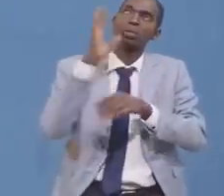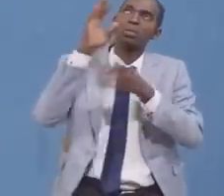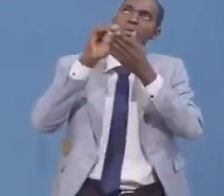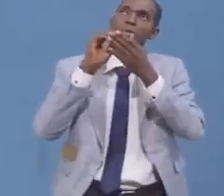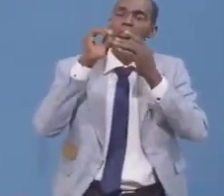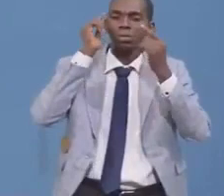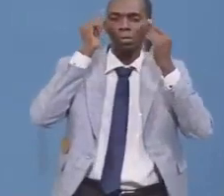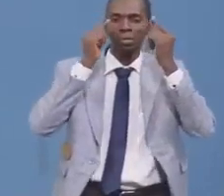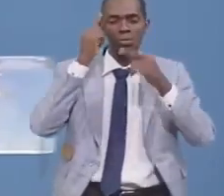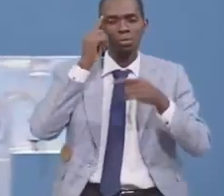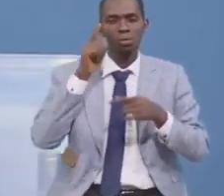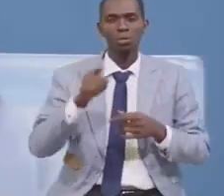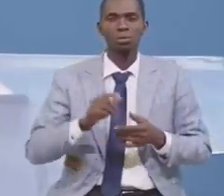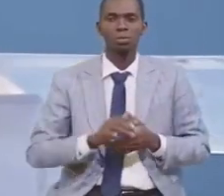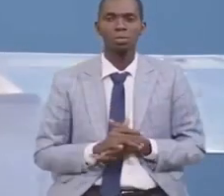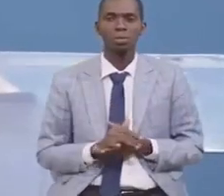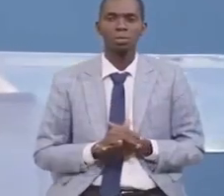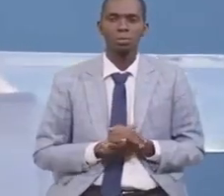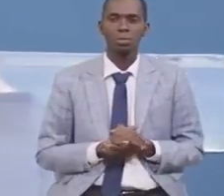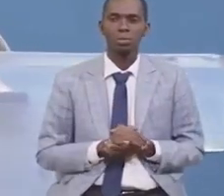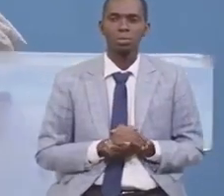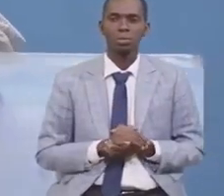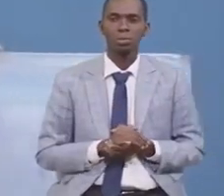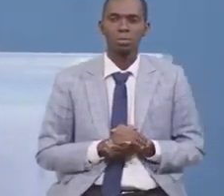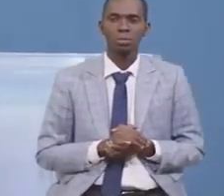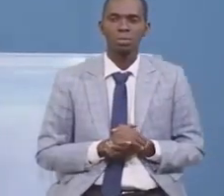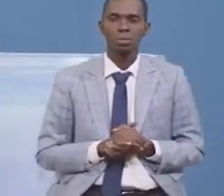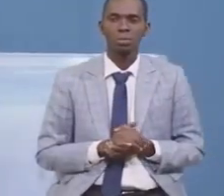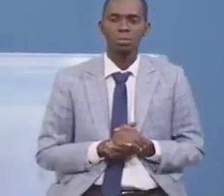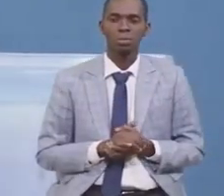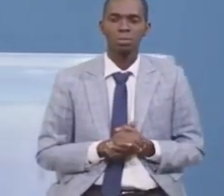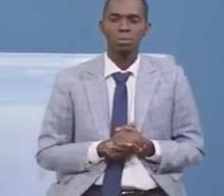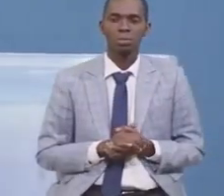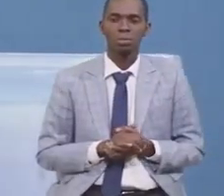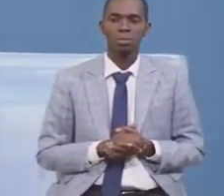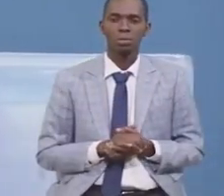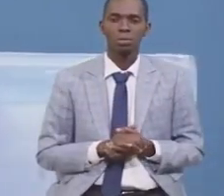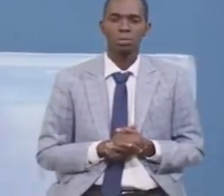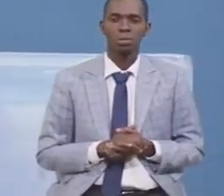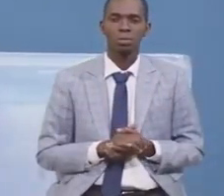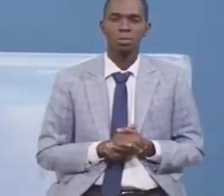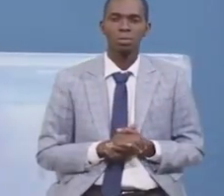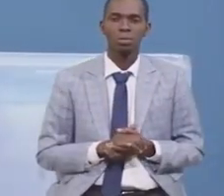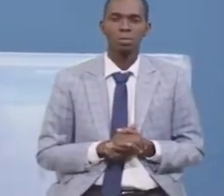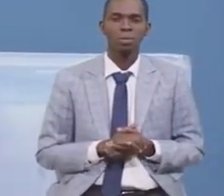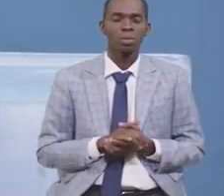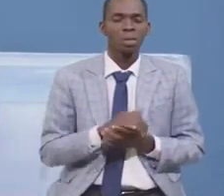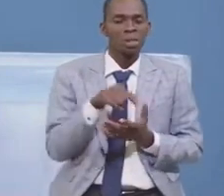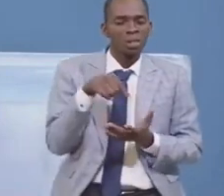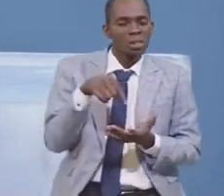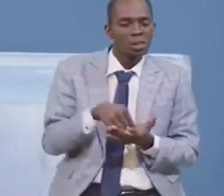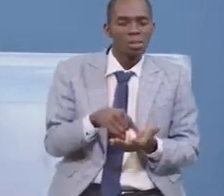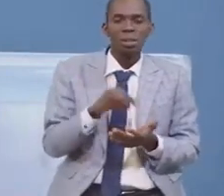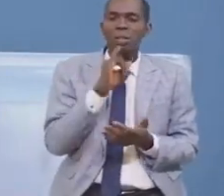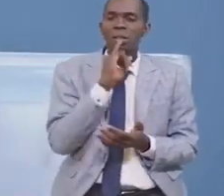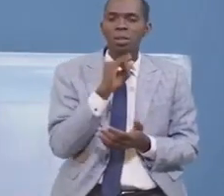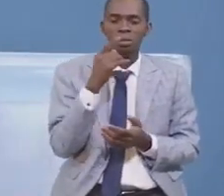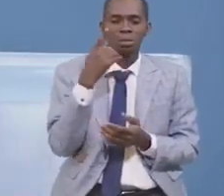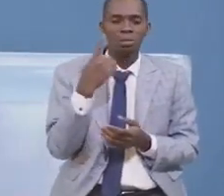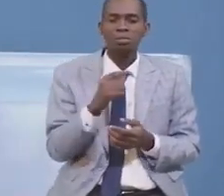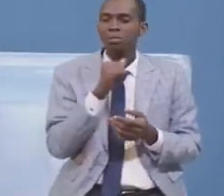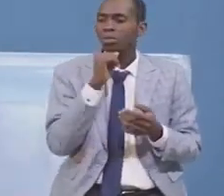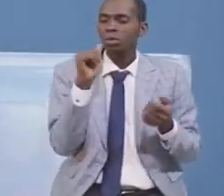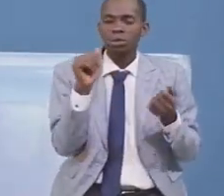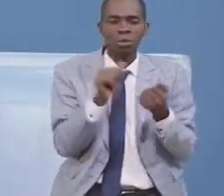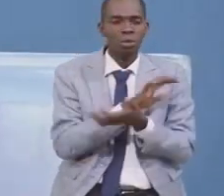ఆలోచనతో విభేదిస్తే మీ ఆలోచన తీసుకొచ్చి దాన్ని ప్రక్కన పెట్టి ఈ ఆలోచన తీసుకోండి. This is the imperishable